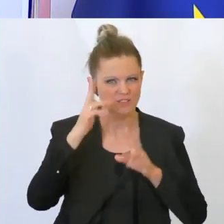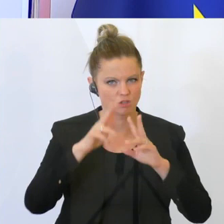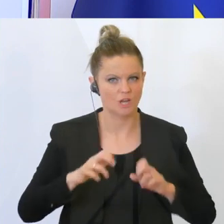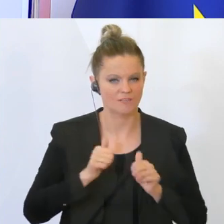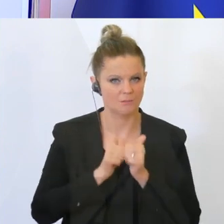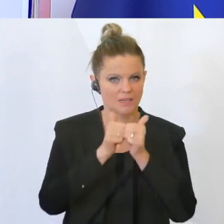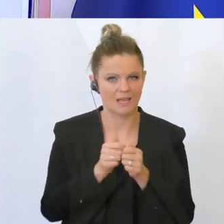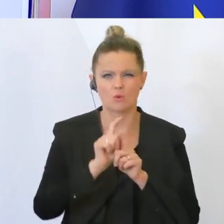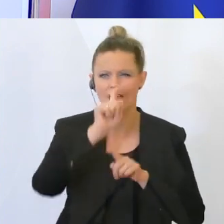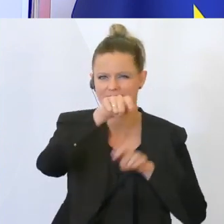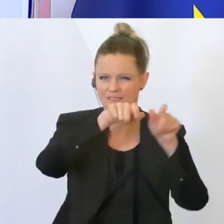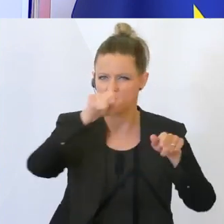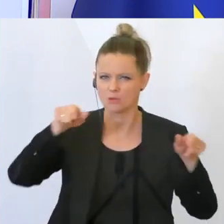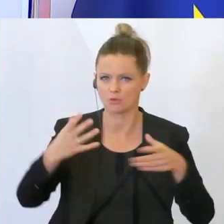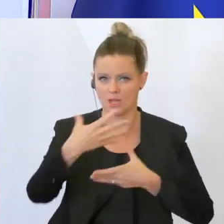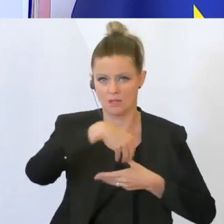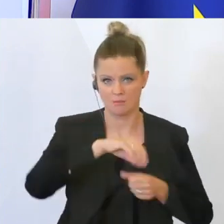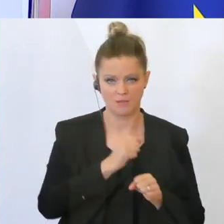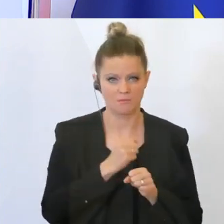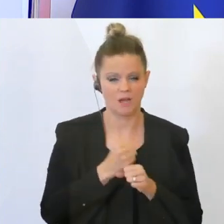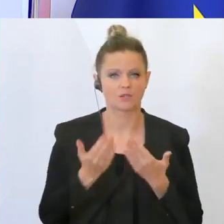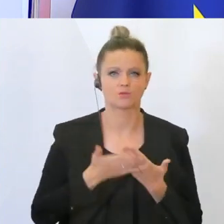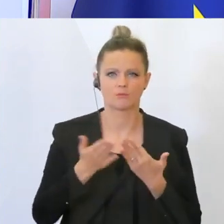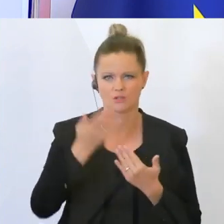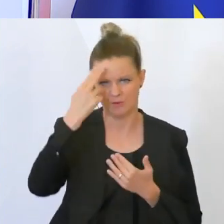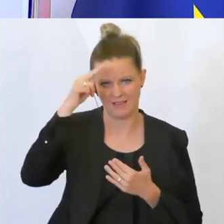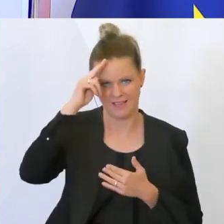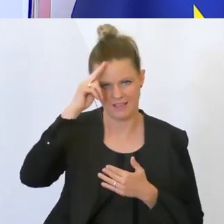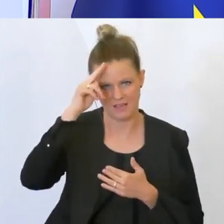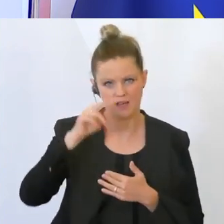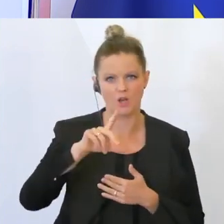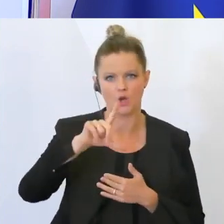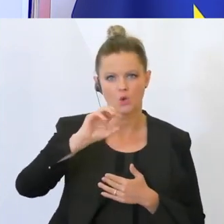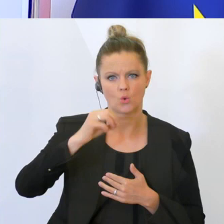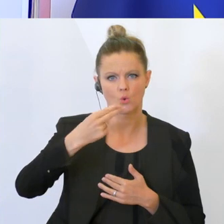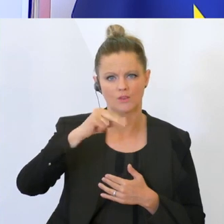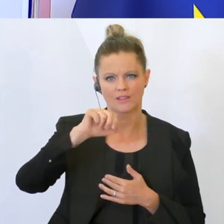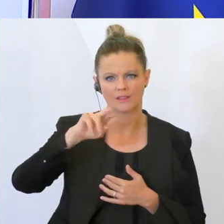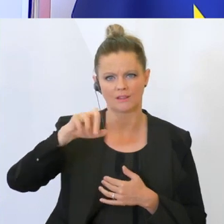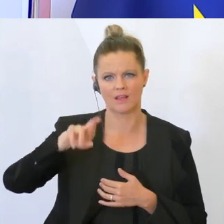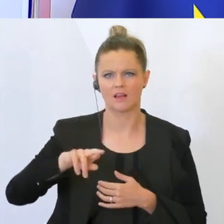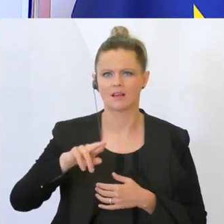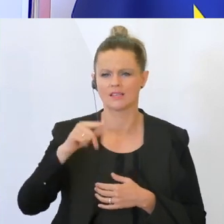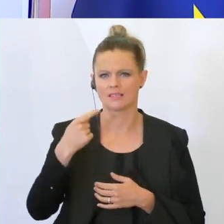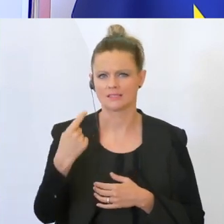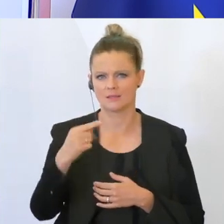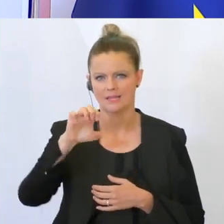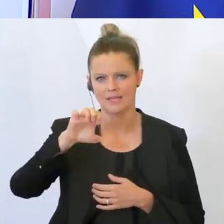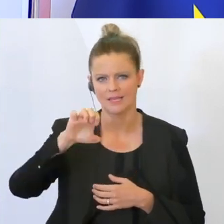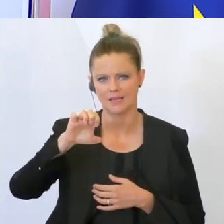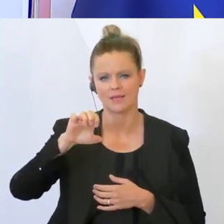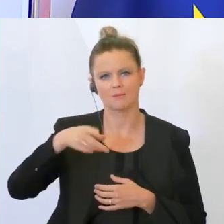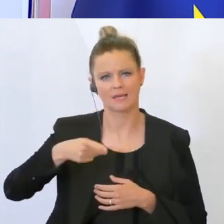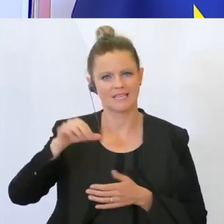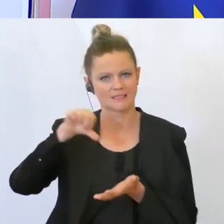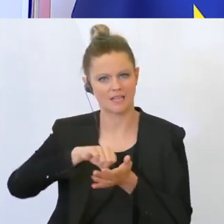und Externe, die hier mitmachen, zum Beispiel der Herr Thomas Lohninger von Epicenter Works ist auch